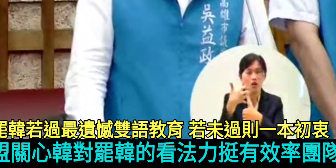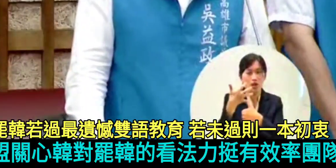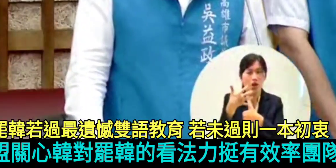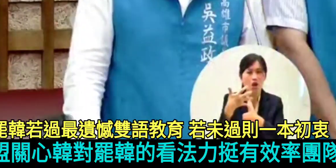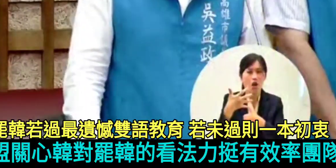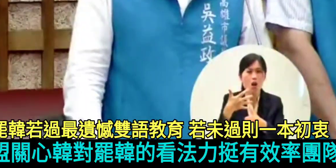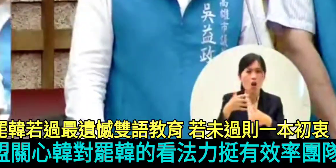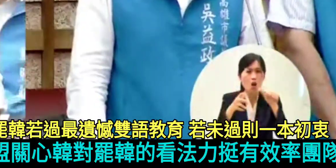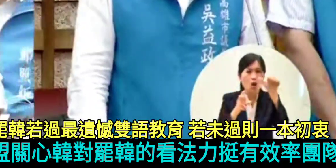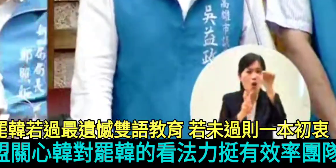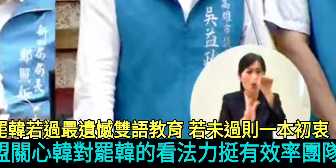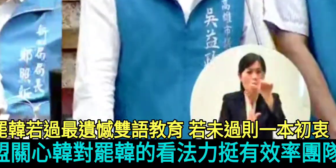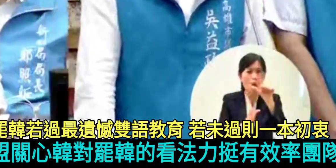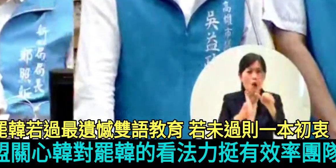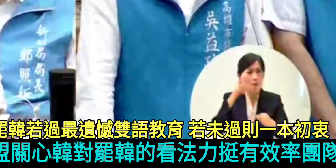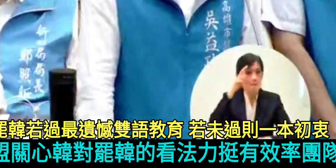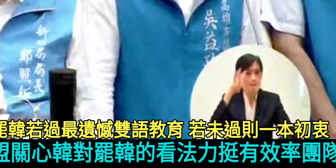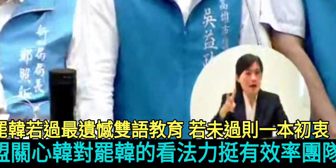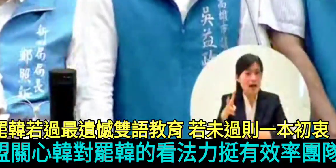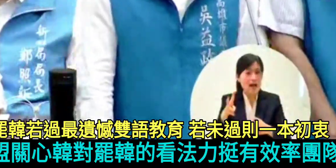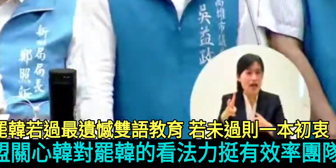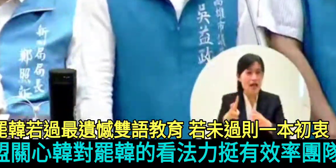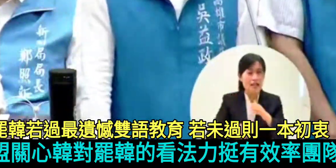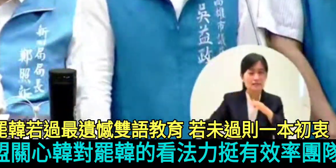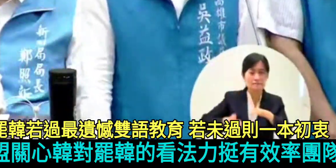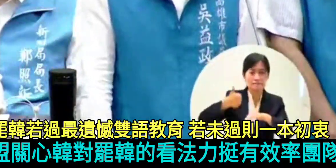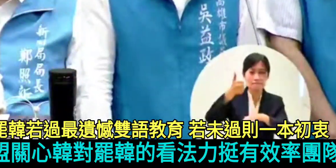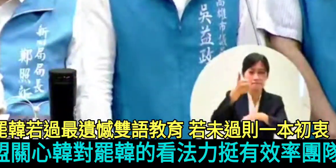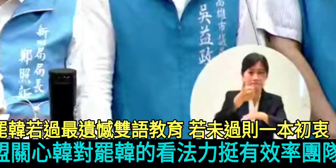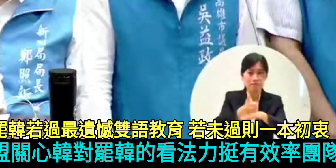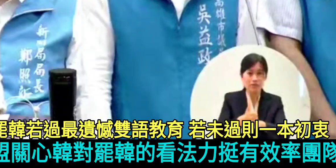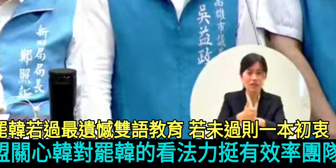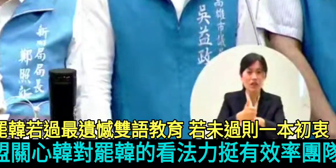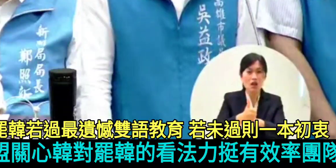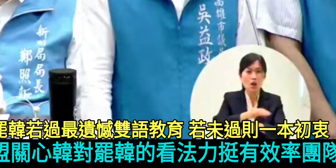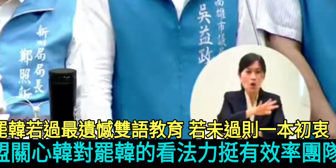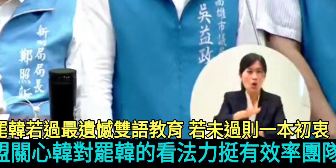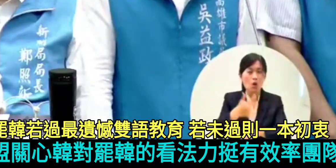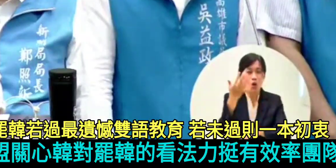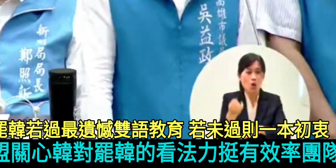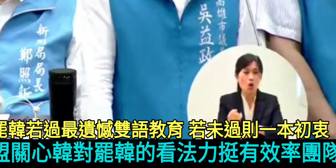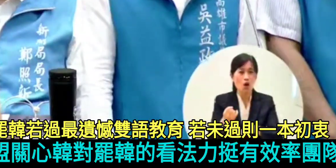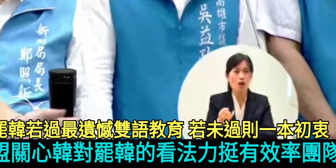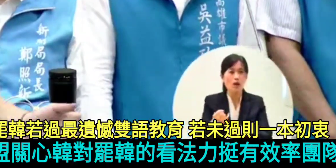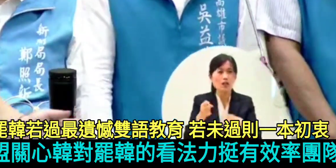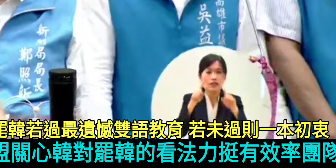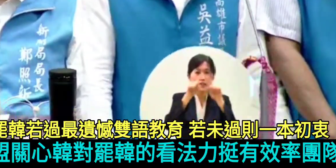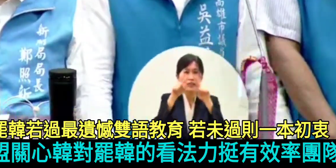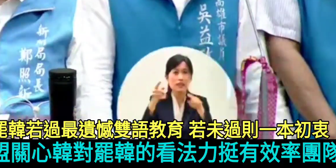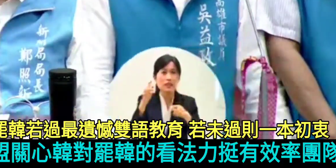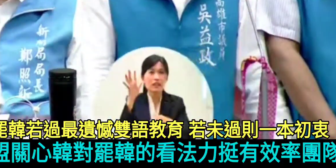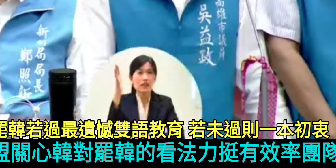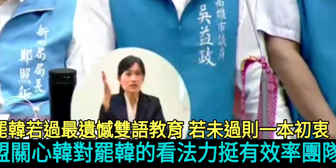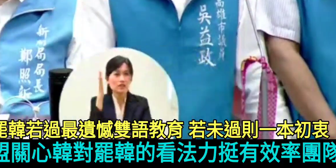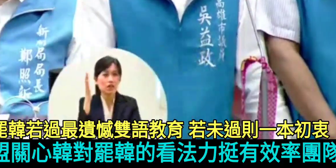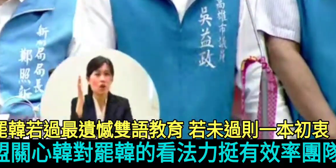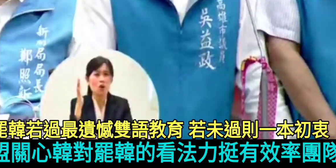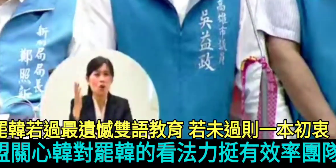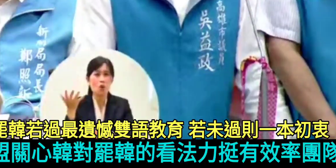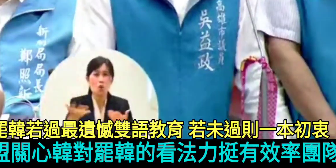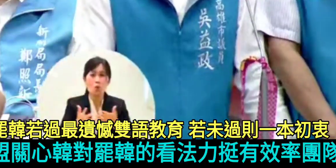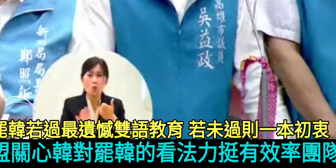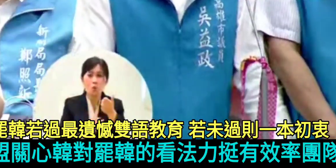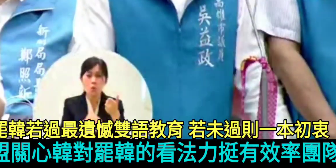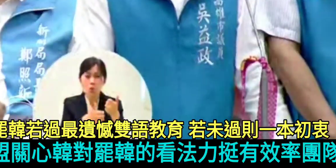总统在后天即将第二任的任期。那前行政院政务委员张启成先邀请我们叶匡时副市长去讨